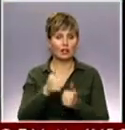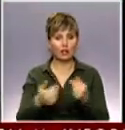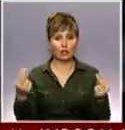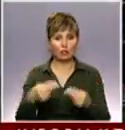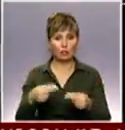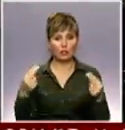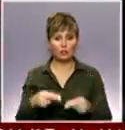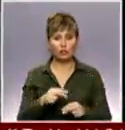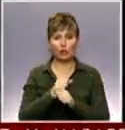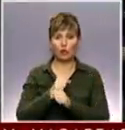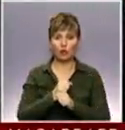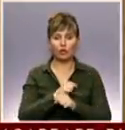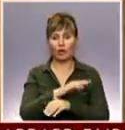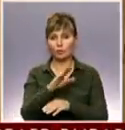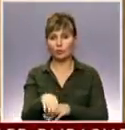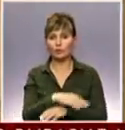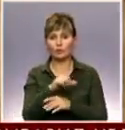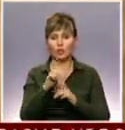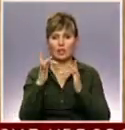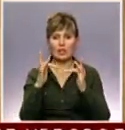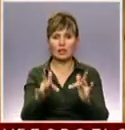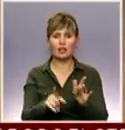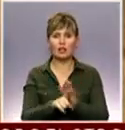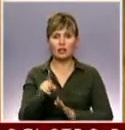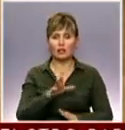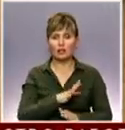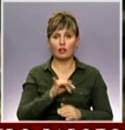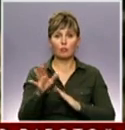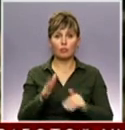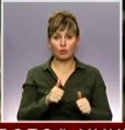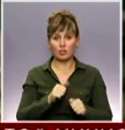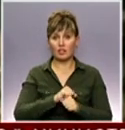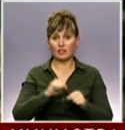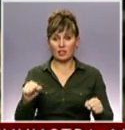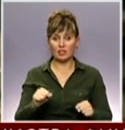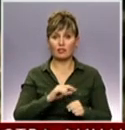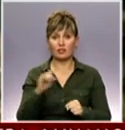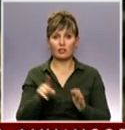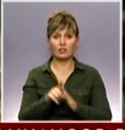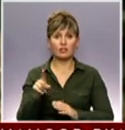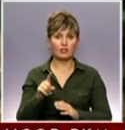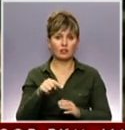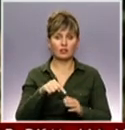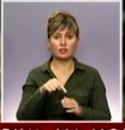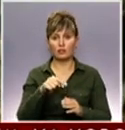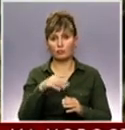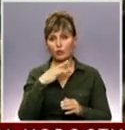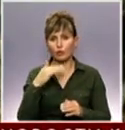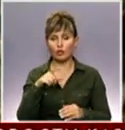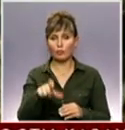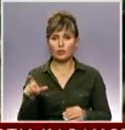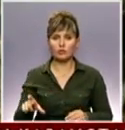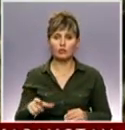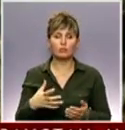посту. Курортная зона опустела. А после заявления, что на борту лайнера российской авиакомпании сработало взрывное устройство, многие